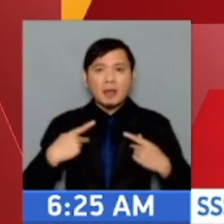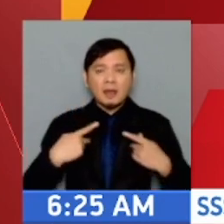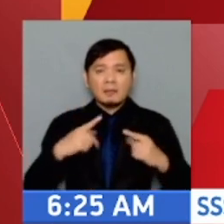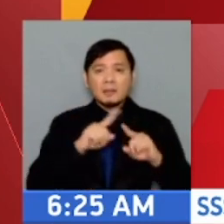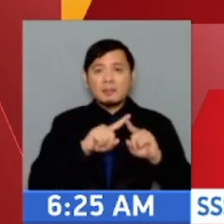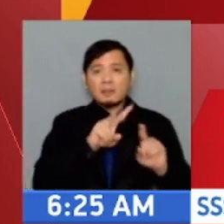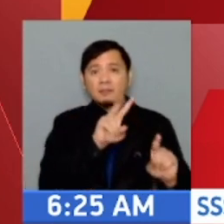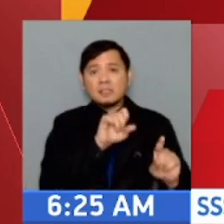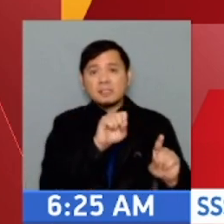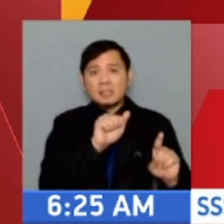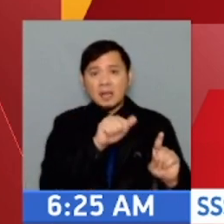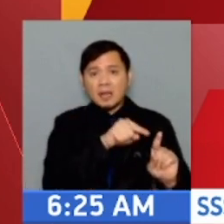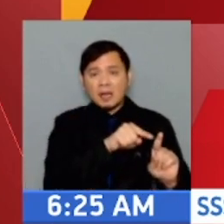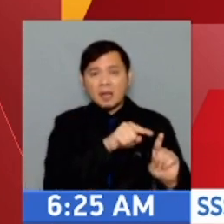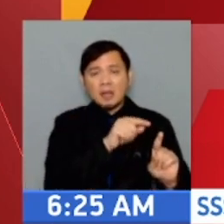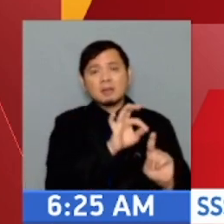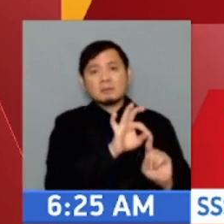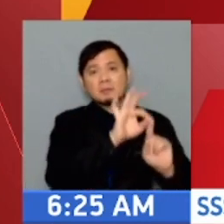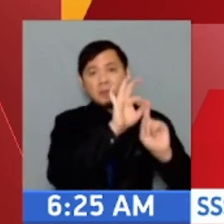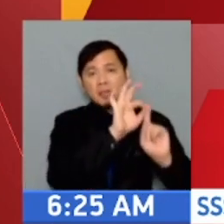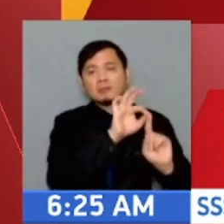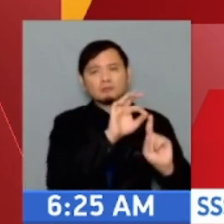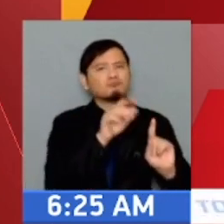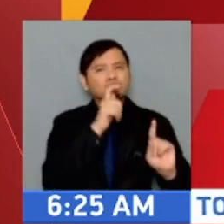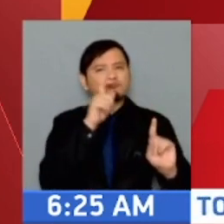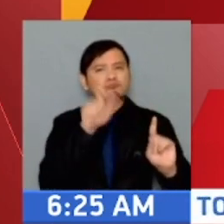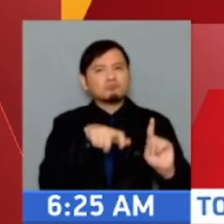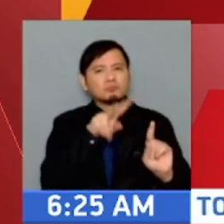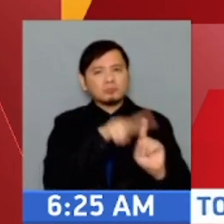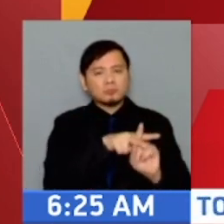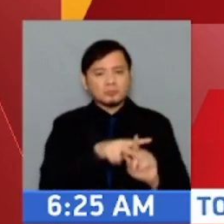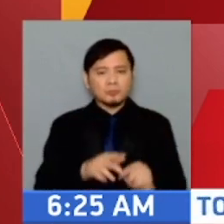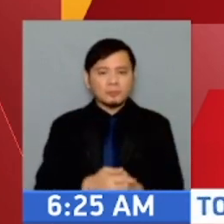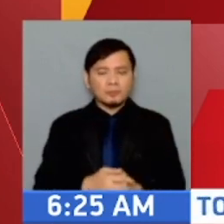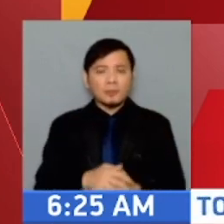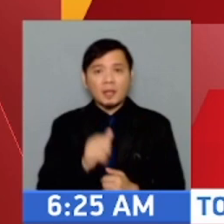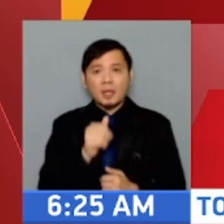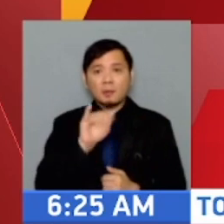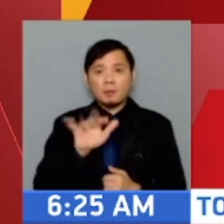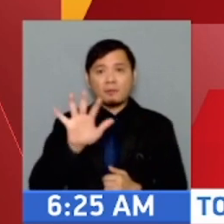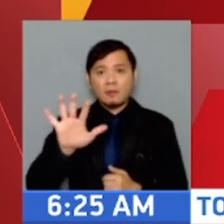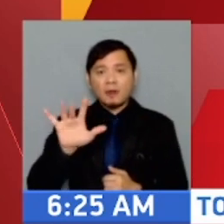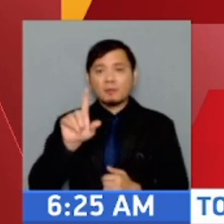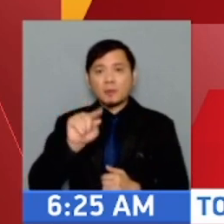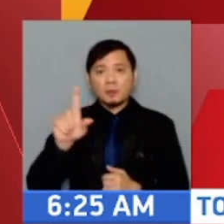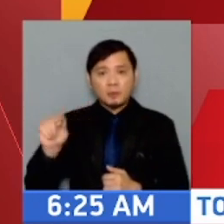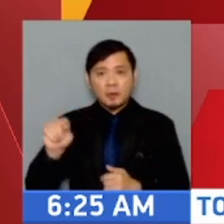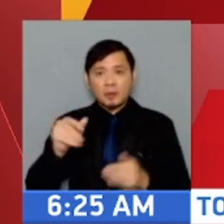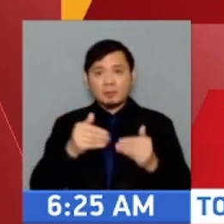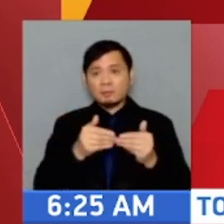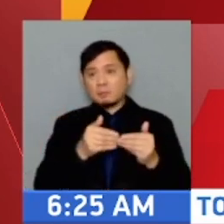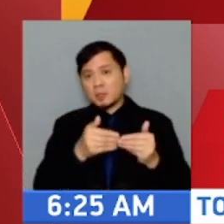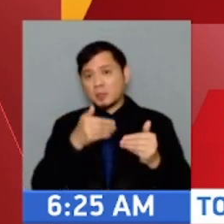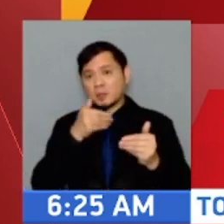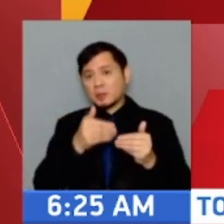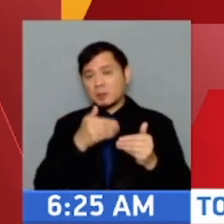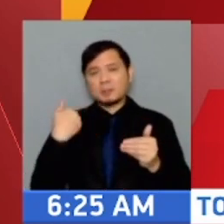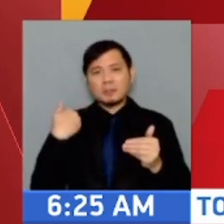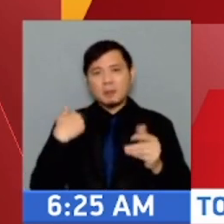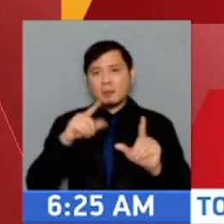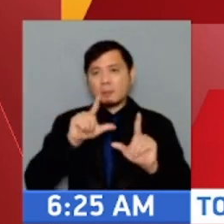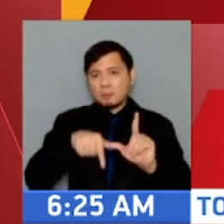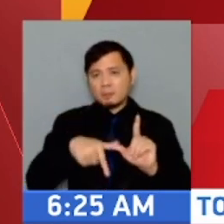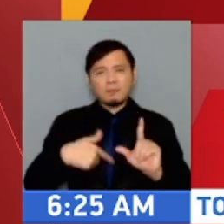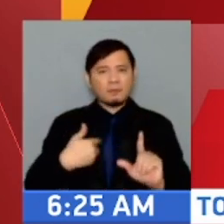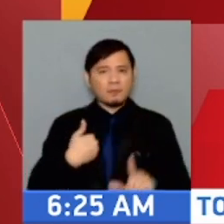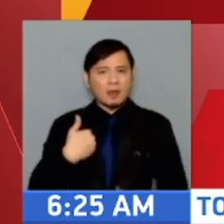in-issue po bago mag-April 5, 2020 at hindi pa expired. Paalala po ng Korean Embassy, sumagot muna sa online